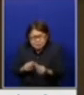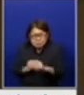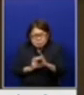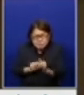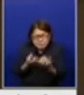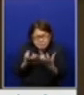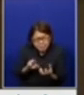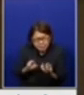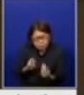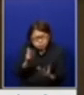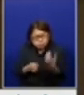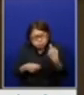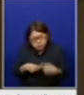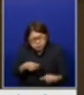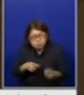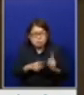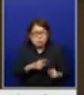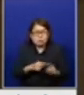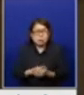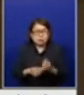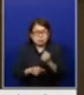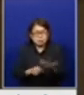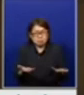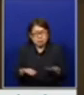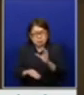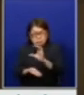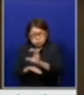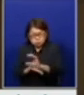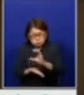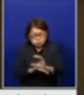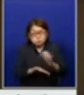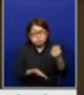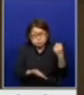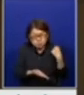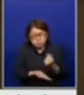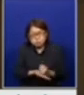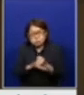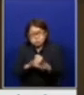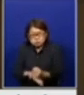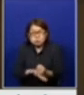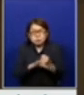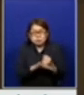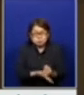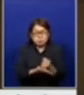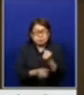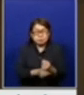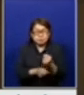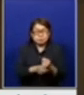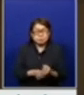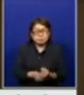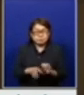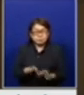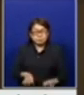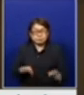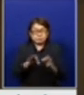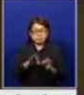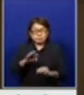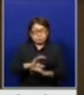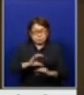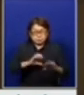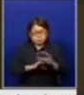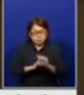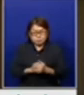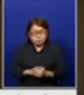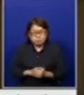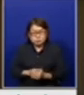ต่างนั้นเนี่ยเอาไปเยียวยาตรงนี้โดยเฉพาะยิ่งโครงการผันน้ำที่ผมเคยกราบเรียนกำลังดำเนินการอยู่การ